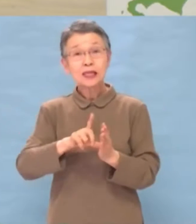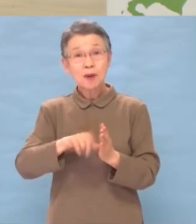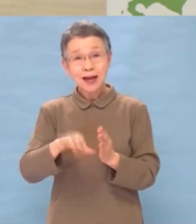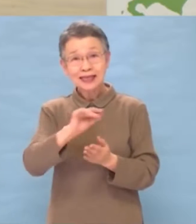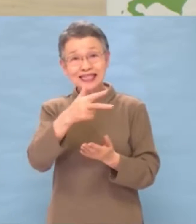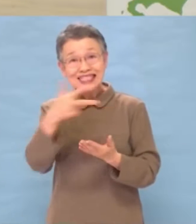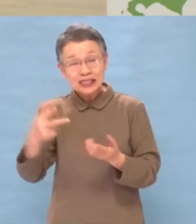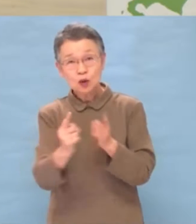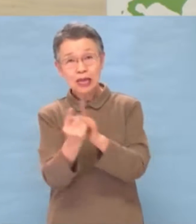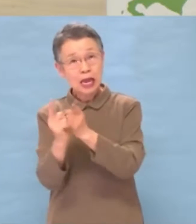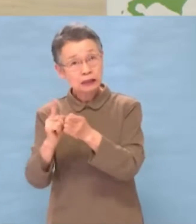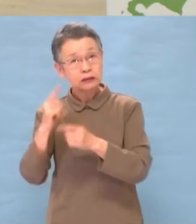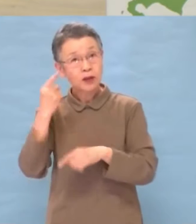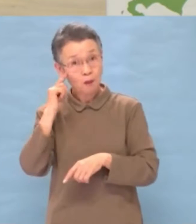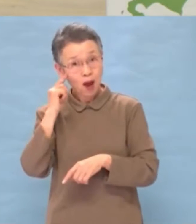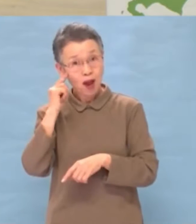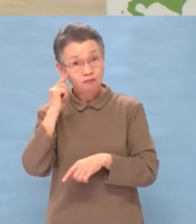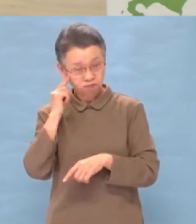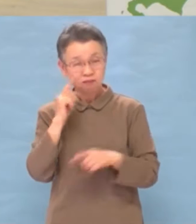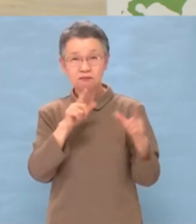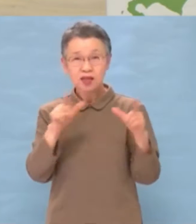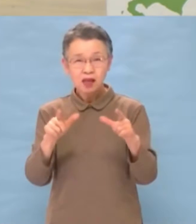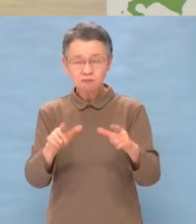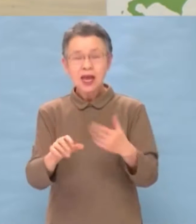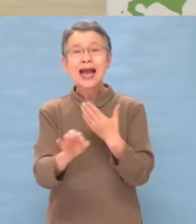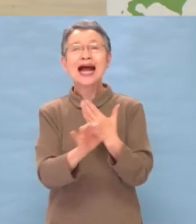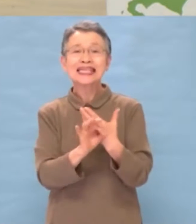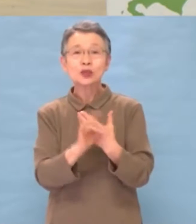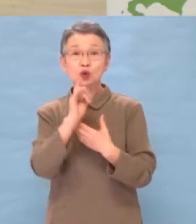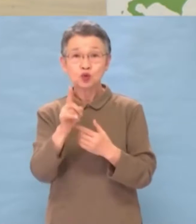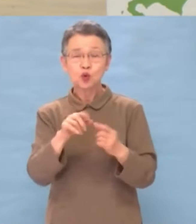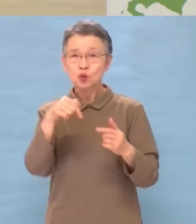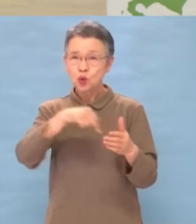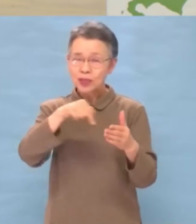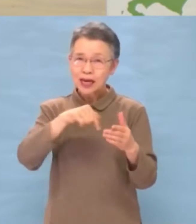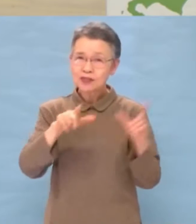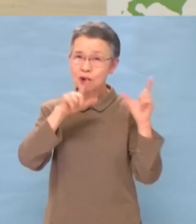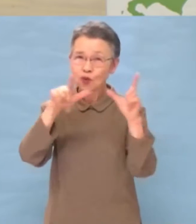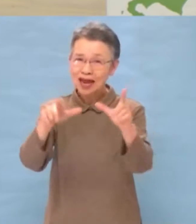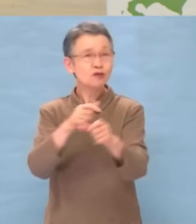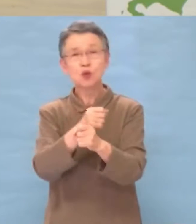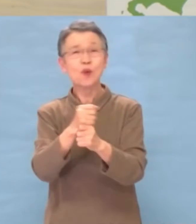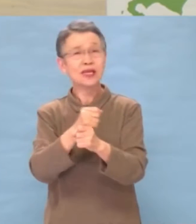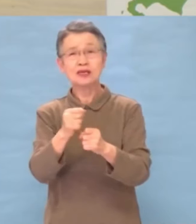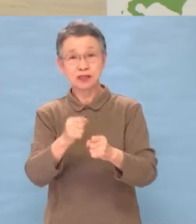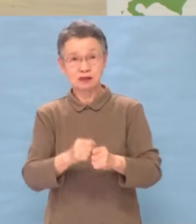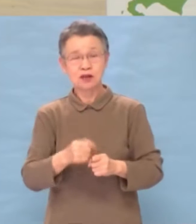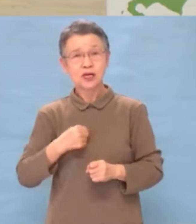知事としてはどのような対応を検討する か。それはちょっと仮の議論にはお答えづらい質問だと思います